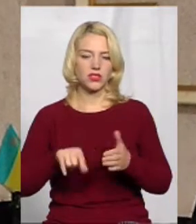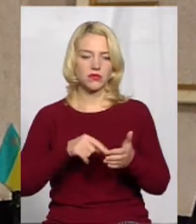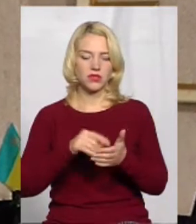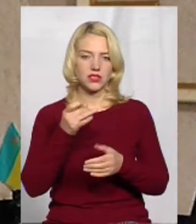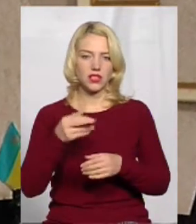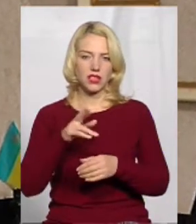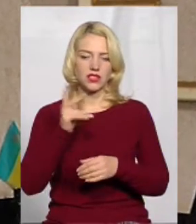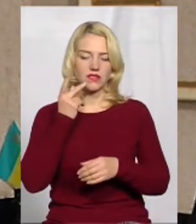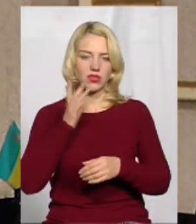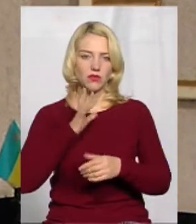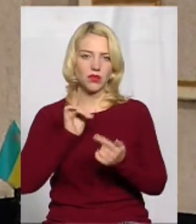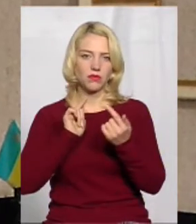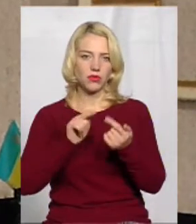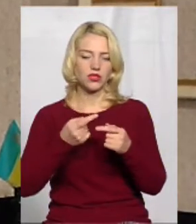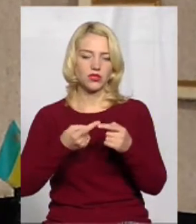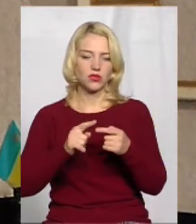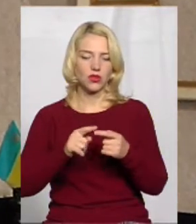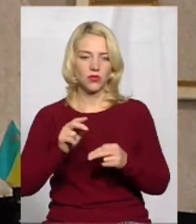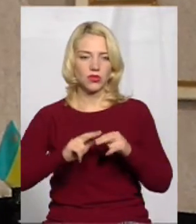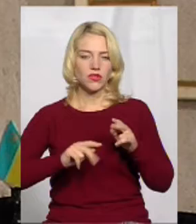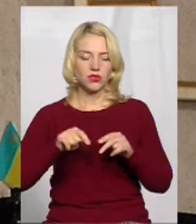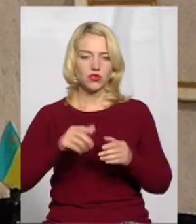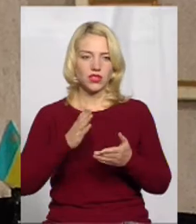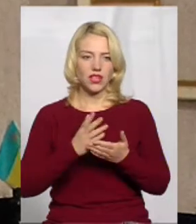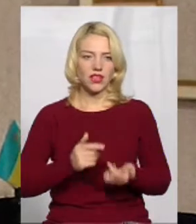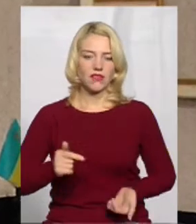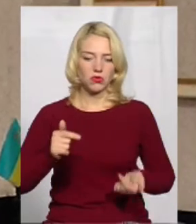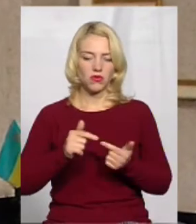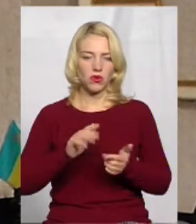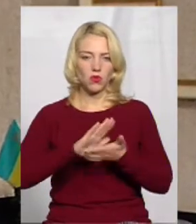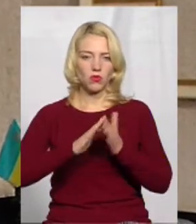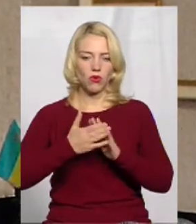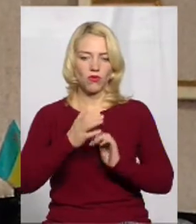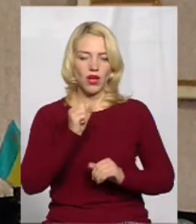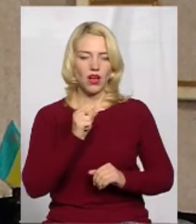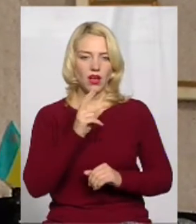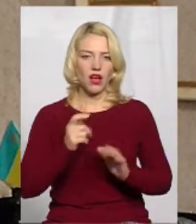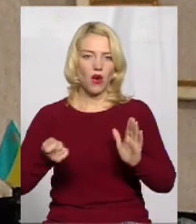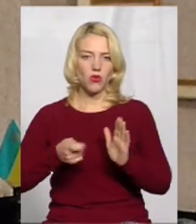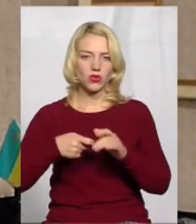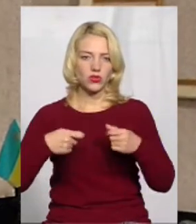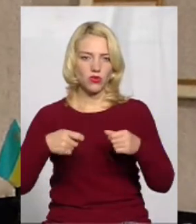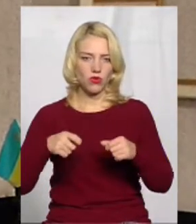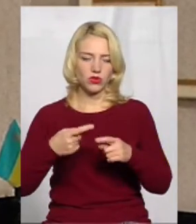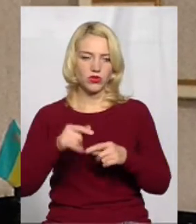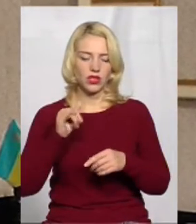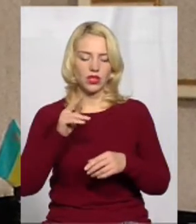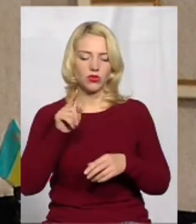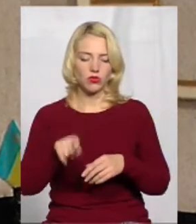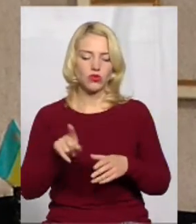проти цього будівництва, тому що тут є невідповідність умов аукціону і тому, що будується по факту.